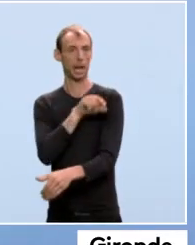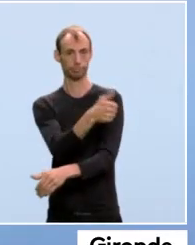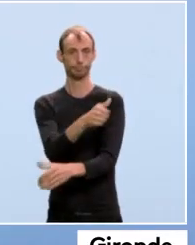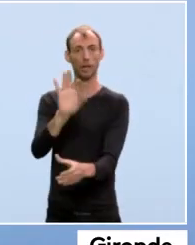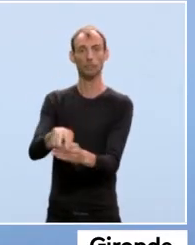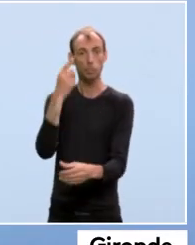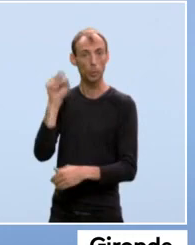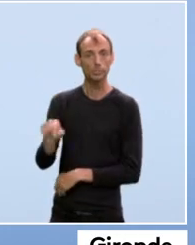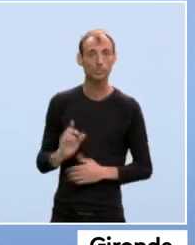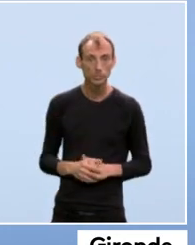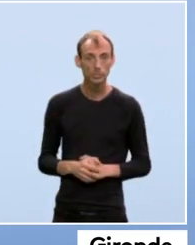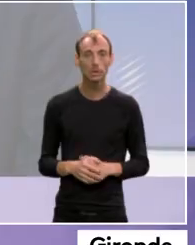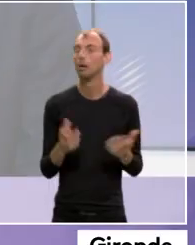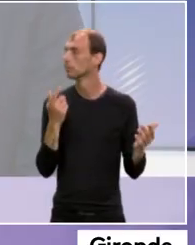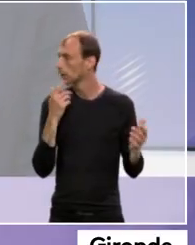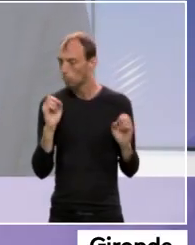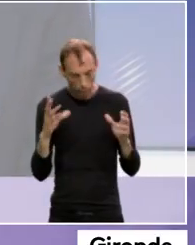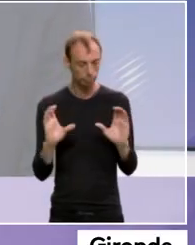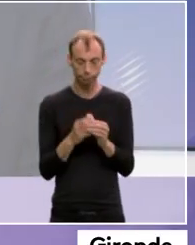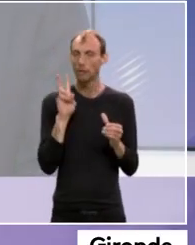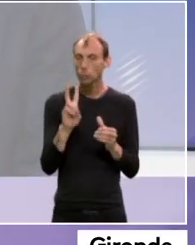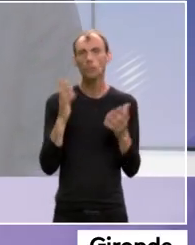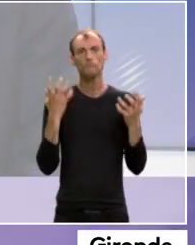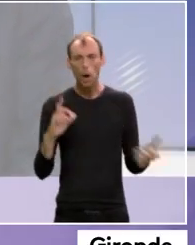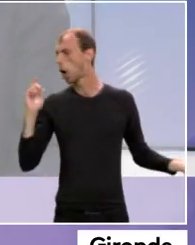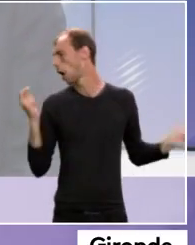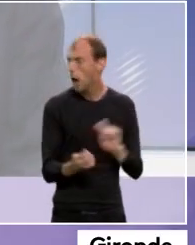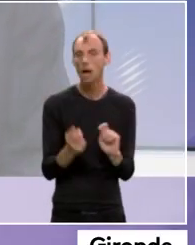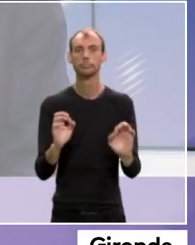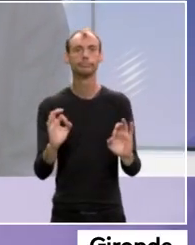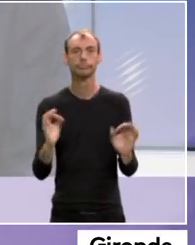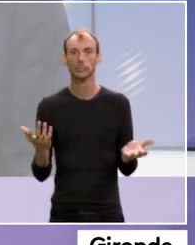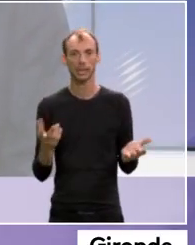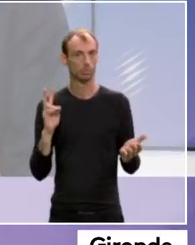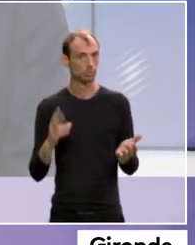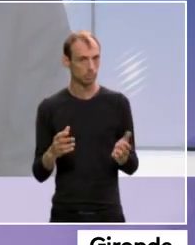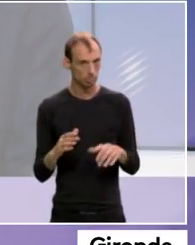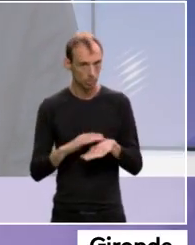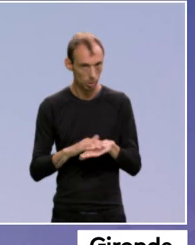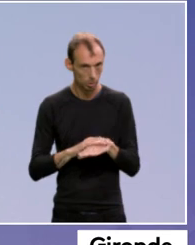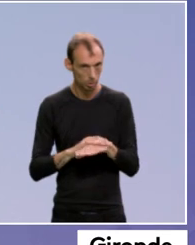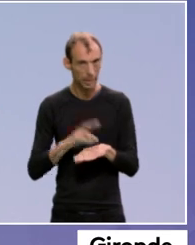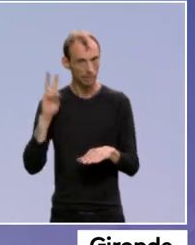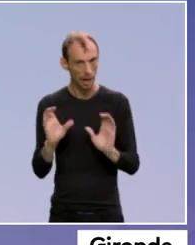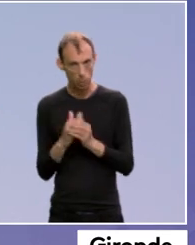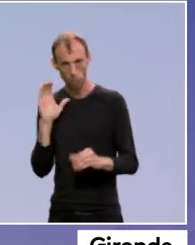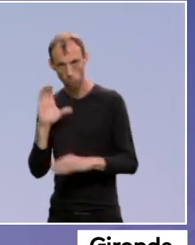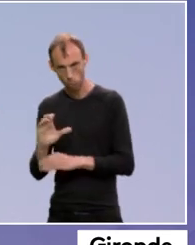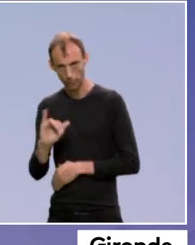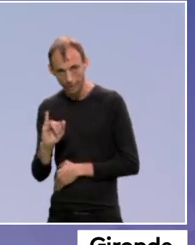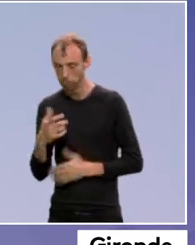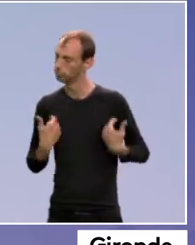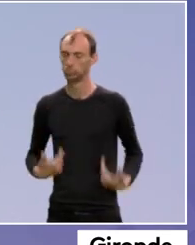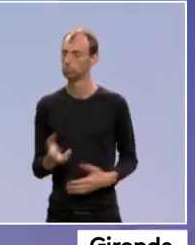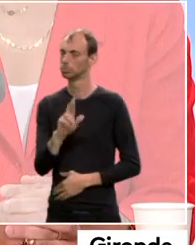engager des grands changements avec la Nupe mais en réalité la seule opposition crédible aujourd'hui à au gouvernement d'Emmanuel Macron c'est le rassemblement national